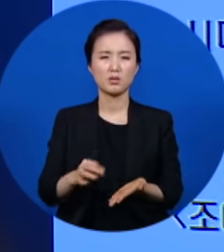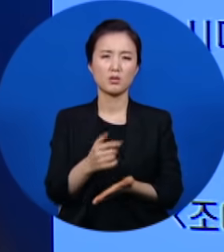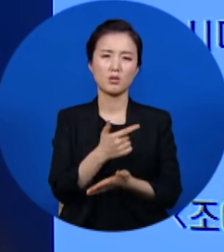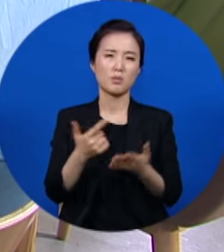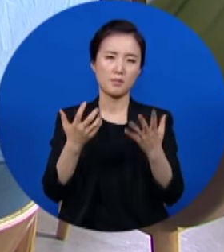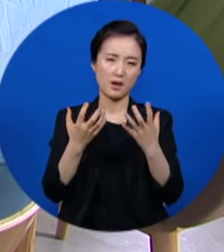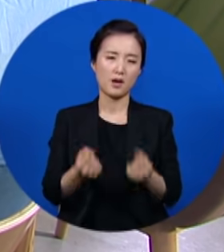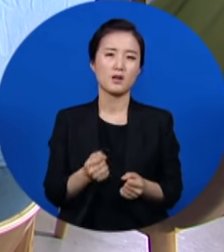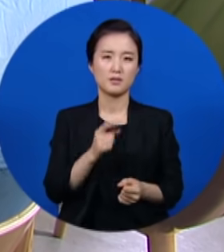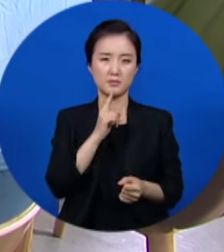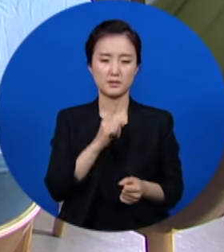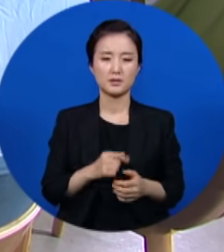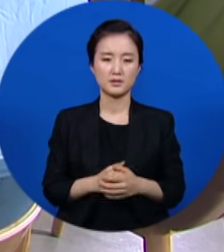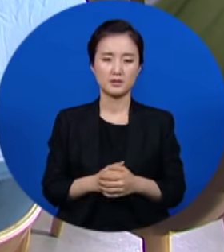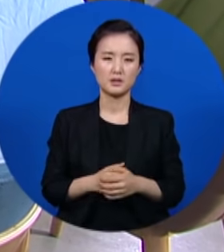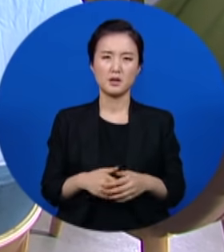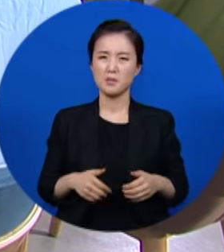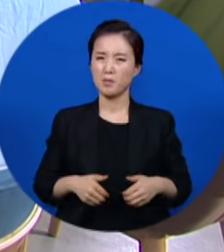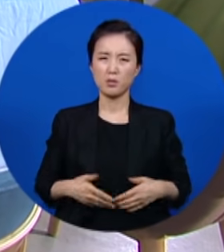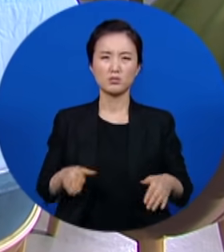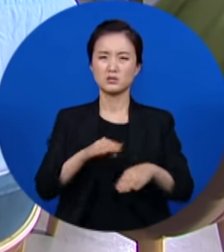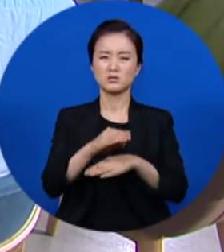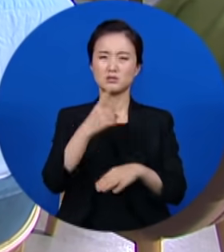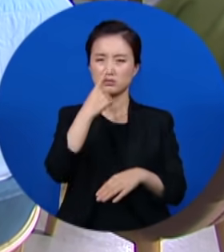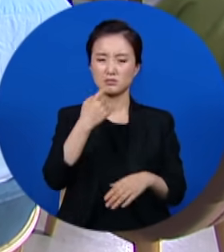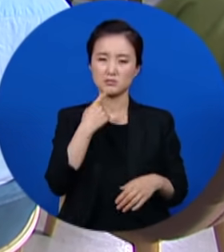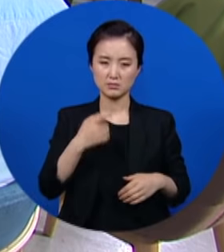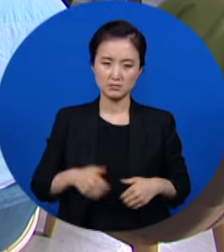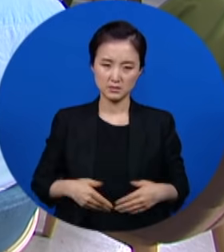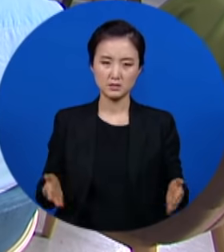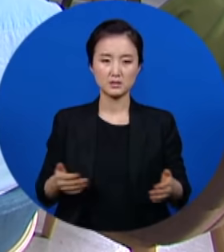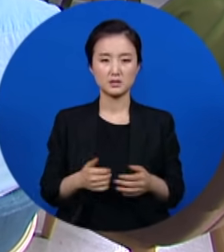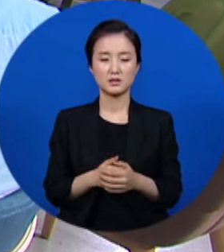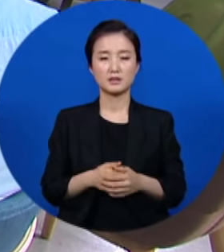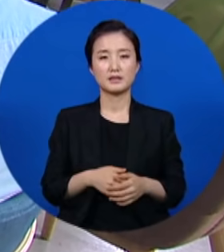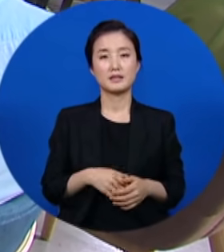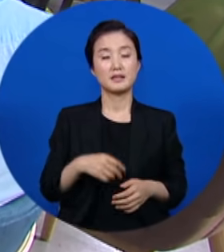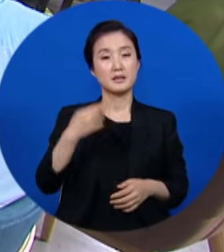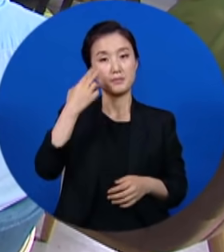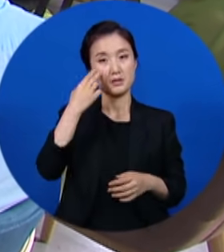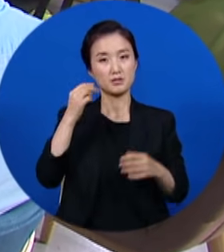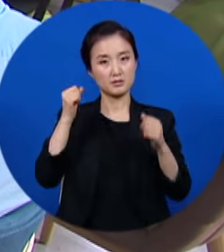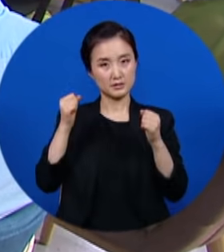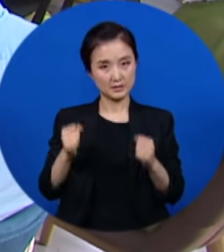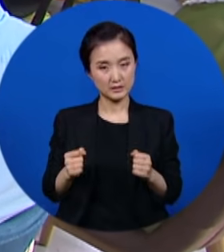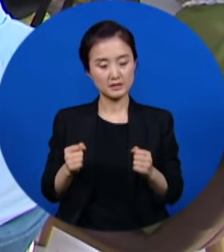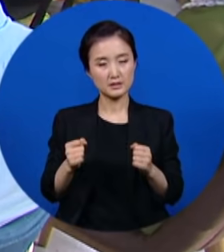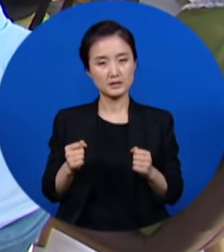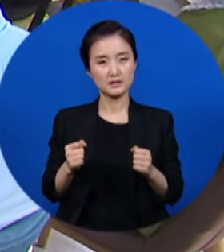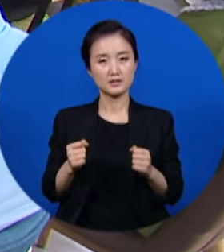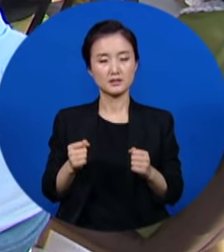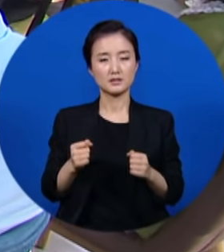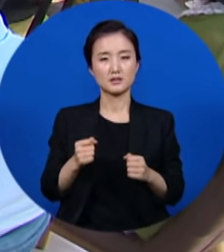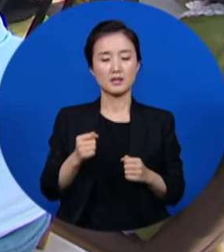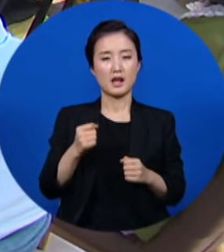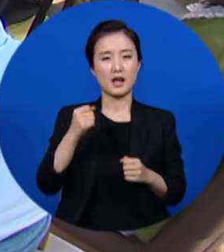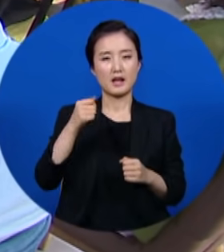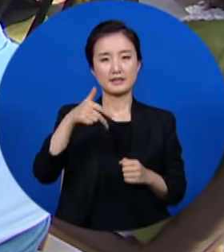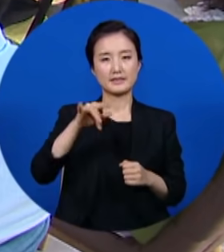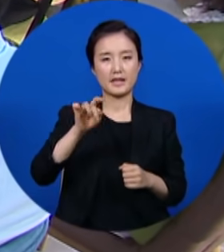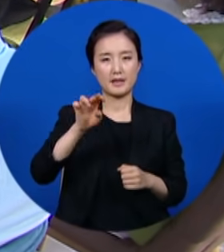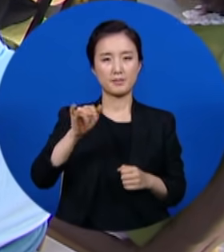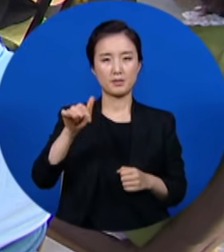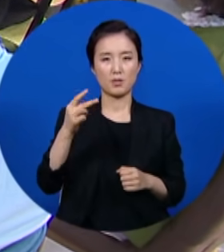거예요 필요없는 자동차 재미 거포가 성공해서 서울로 사장 발령받아 와가지고 몇 개월